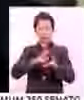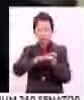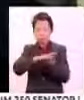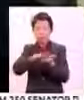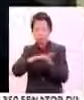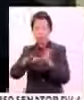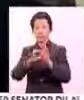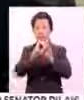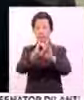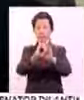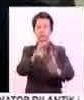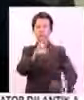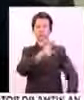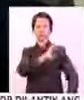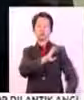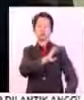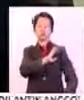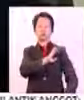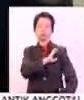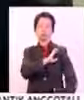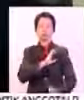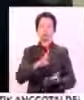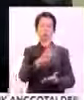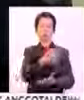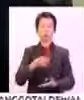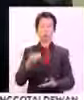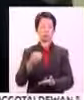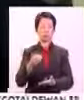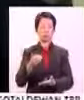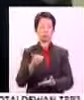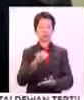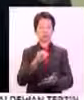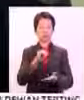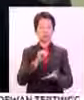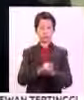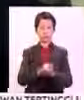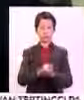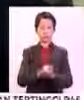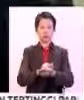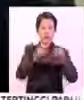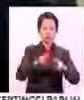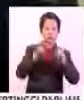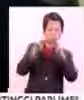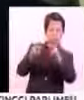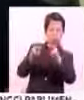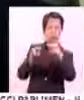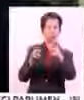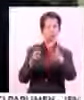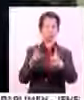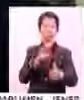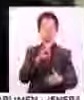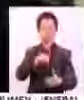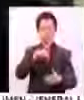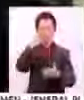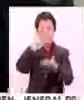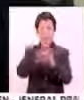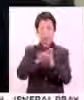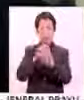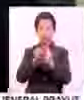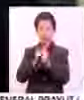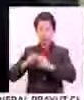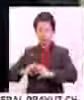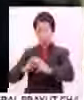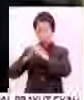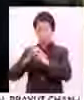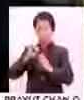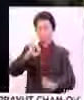memulihkan imej PDRM di mana di mata rakyat. Saya percaya dengan penubuhan